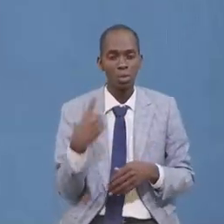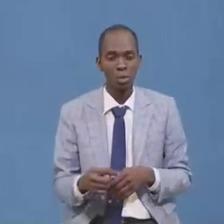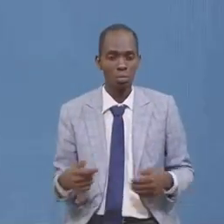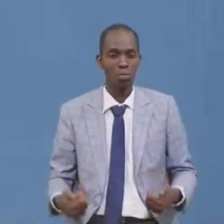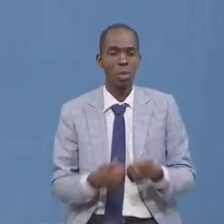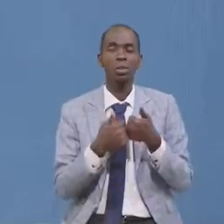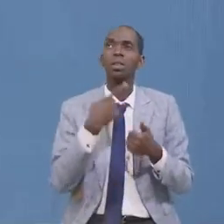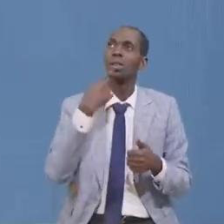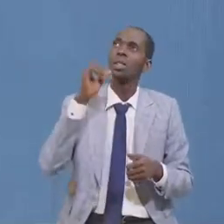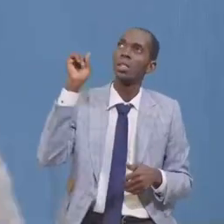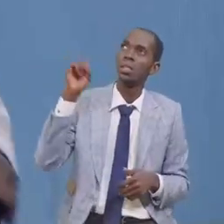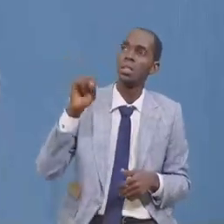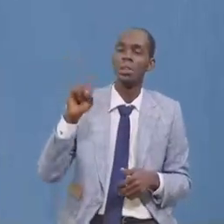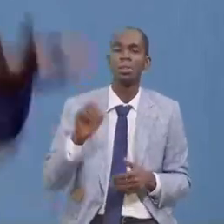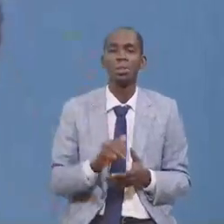Seigneur, nous dirons oui.